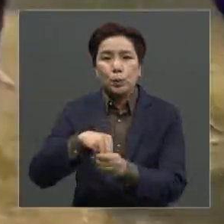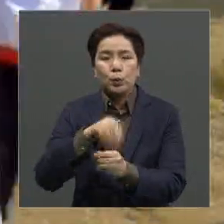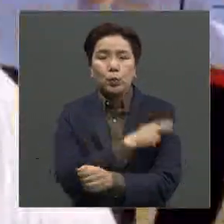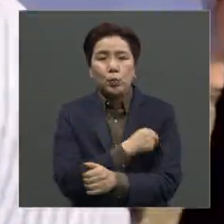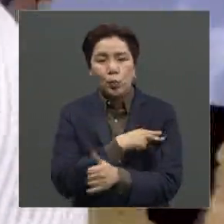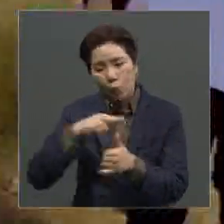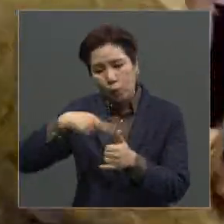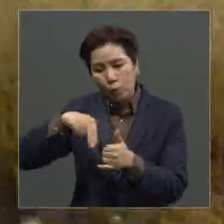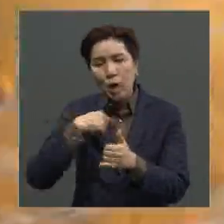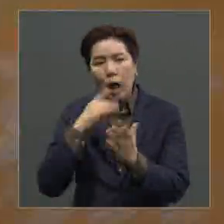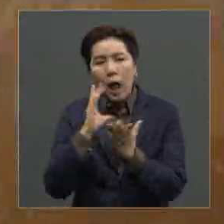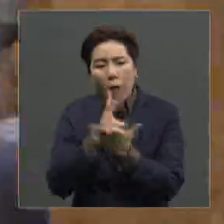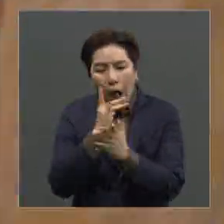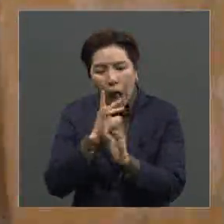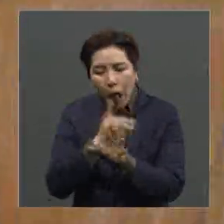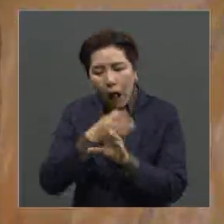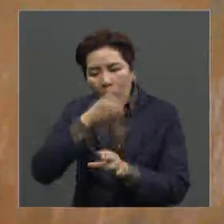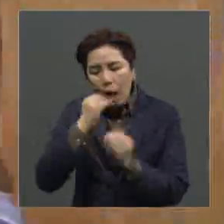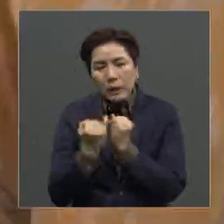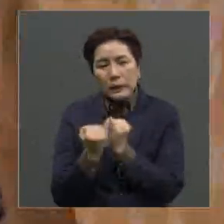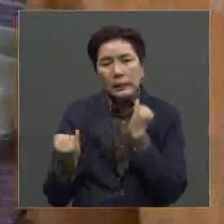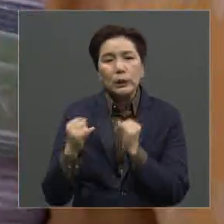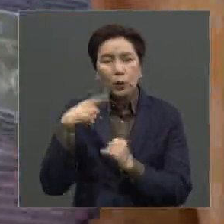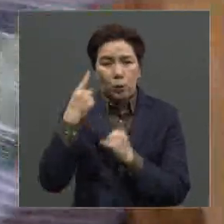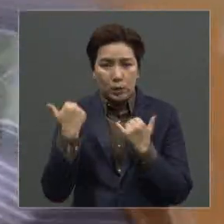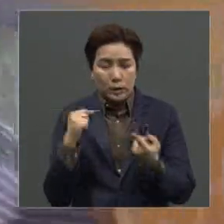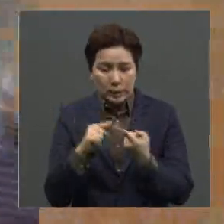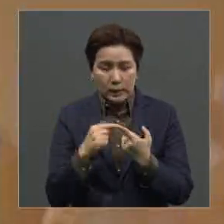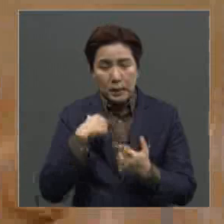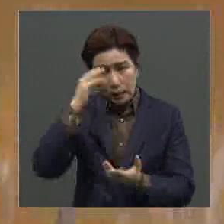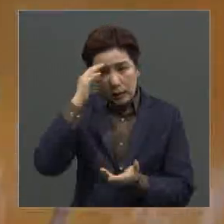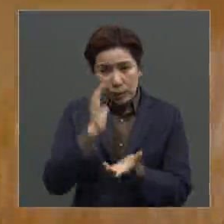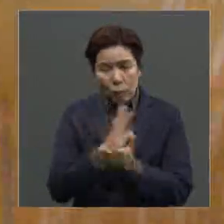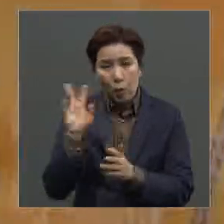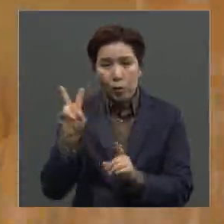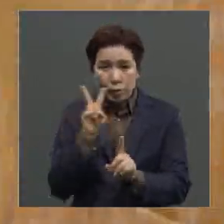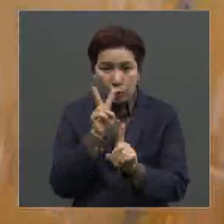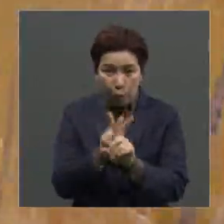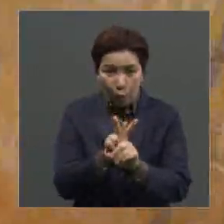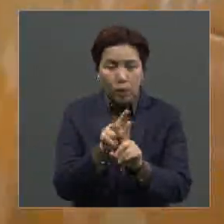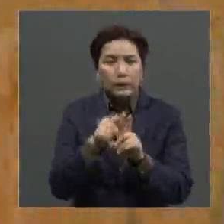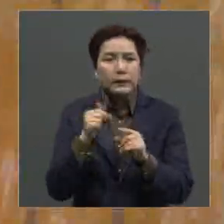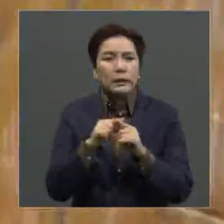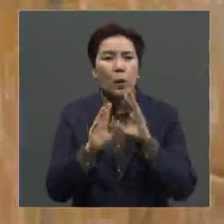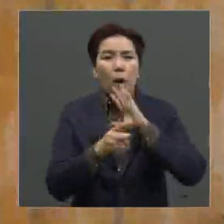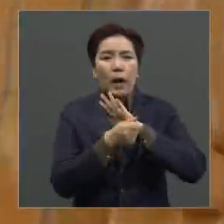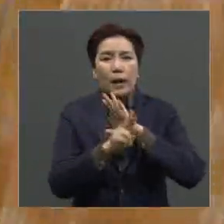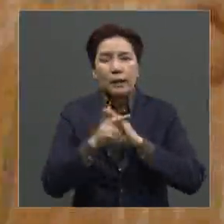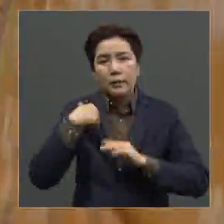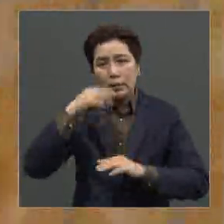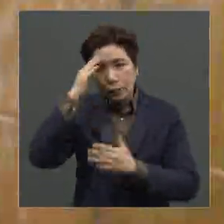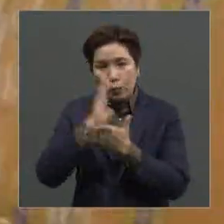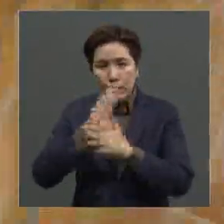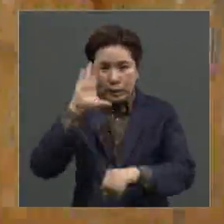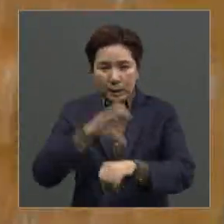บำบัดโรคพิศสุราเรื้อรังนั่นเองแต่ว่าก่อนหน้านี้ถ้ายังจำกันได้ตำรวจ 2นายของอรัญญประเทศก็ถูกดำเนินคดีและทั้งใน